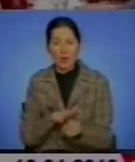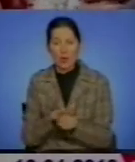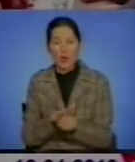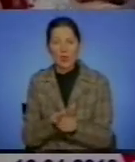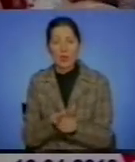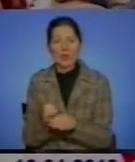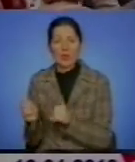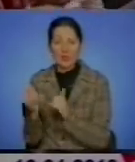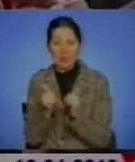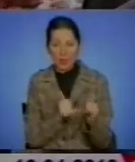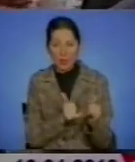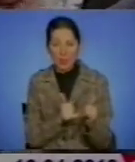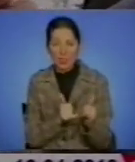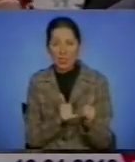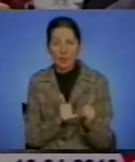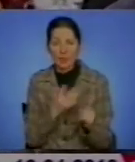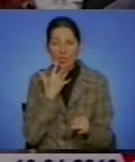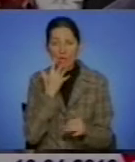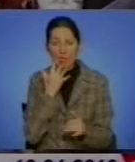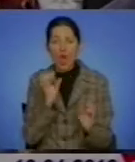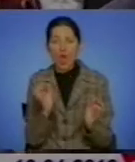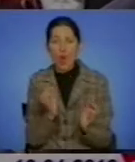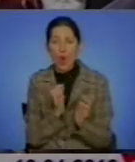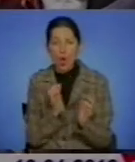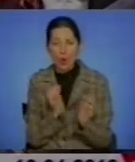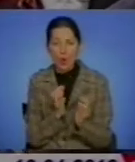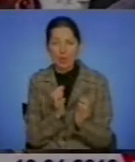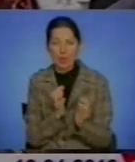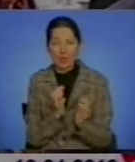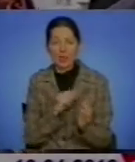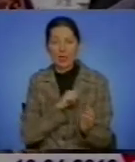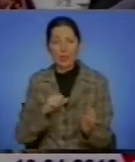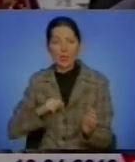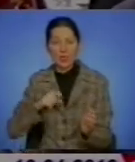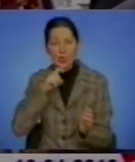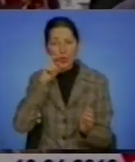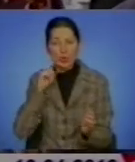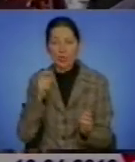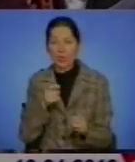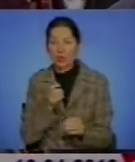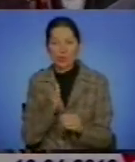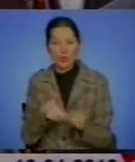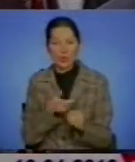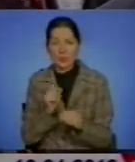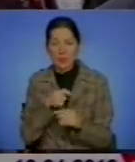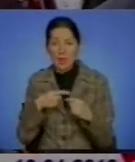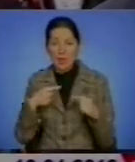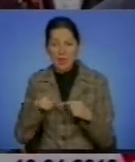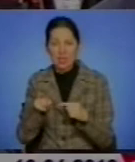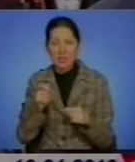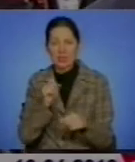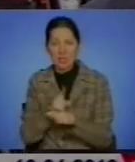скажімо, забезпечення національної охорони самостійної країни. Тобто абсолютно різні задачі.